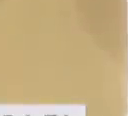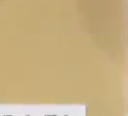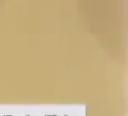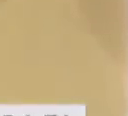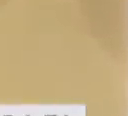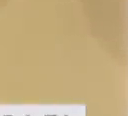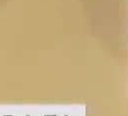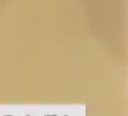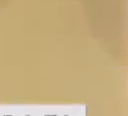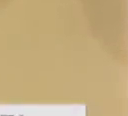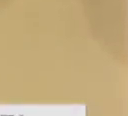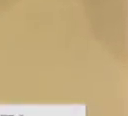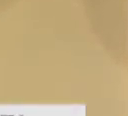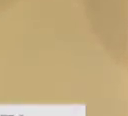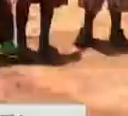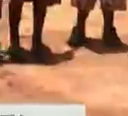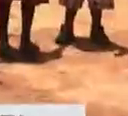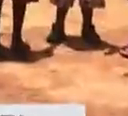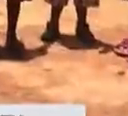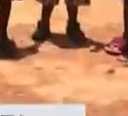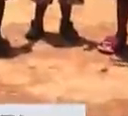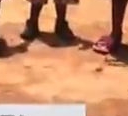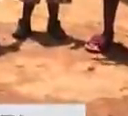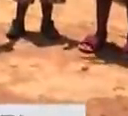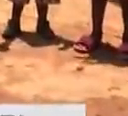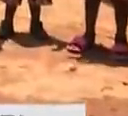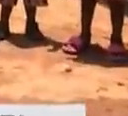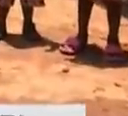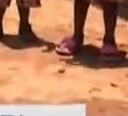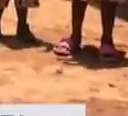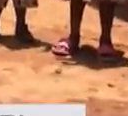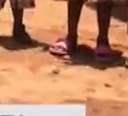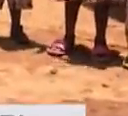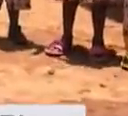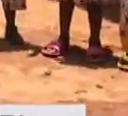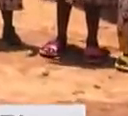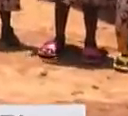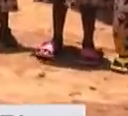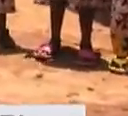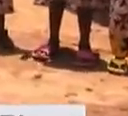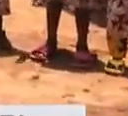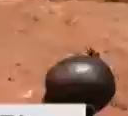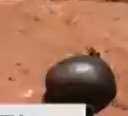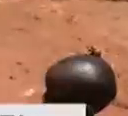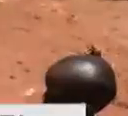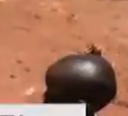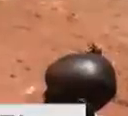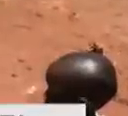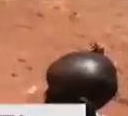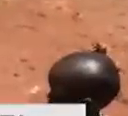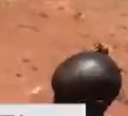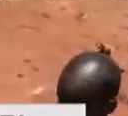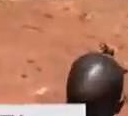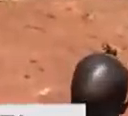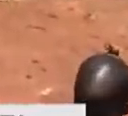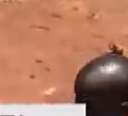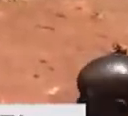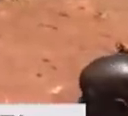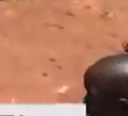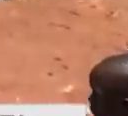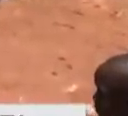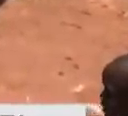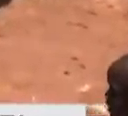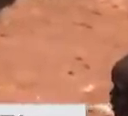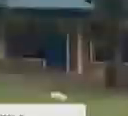nk'ibibangamiye imibereho y'abaturage. Muri ibyo bibazo bikibangamiye abaturage kiri ku isonga n'icy'abana batishuri. Nk'ubu mu gihe hashize icyumweru kimwe gusa igihembwe cya gatatu